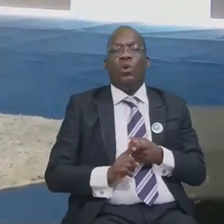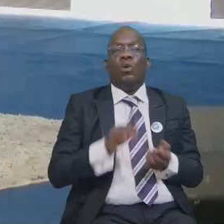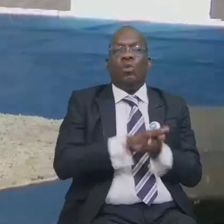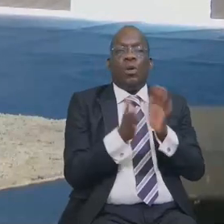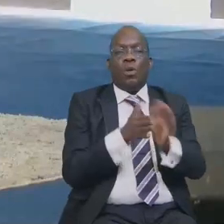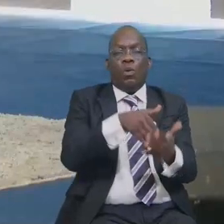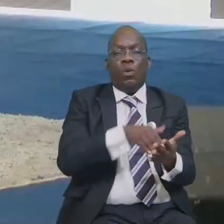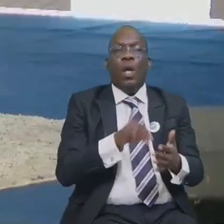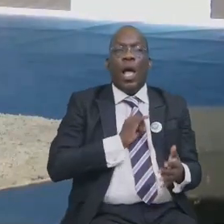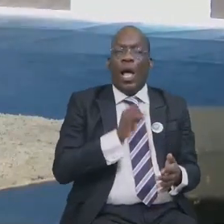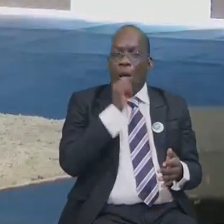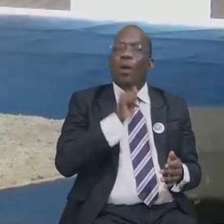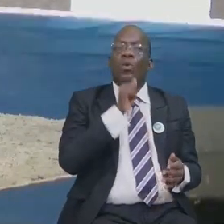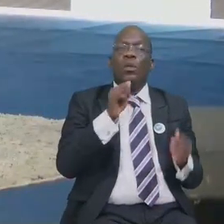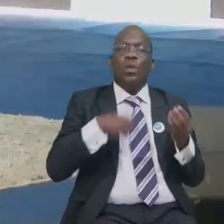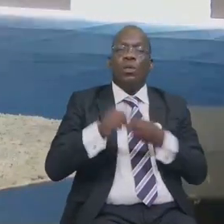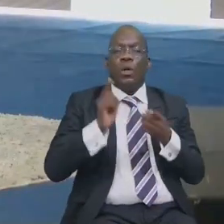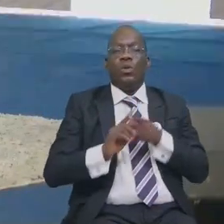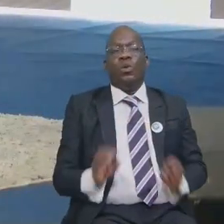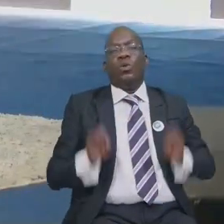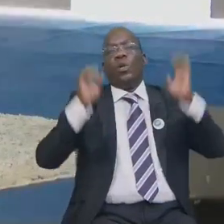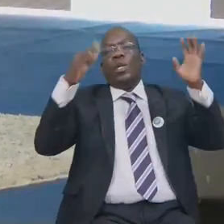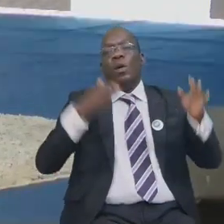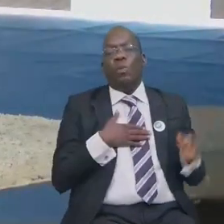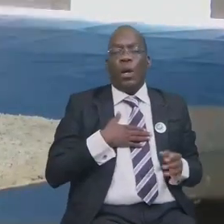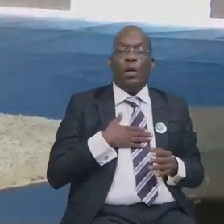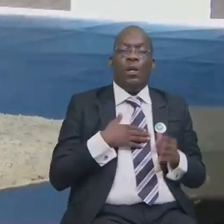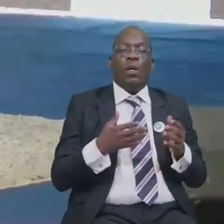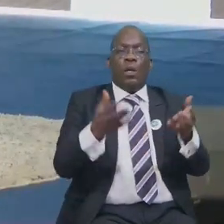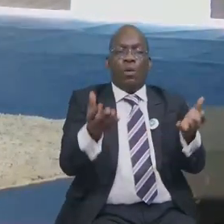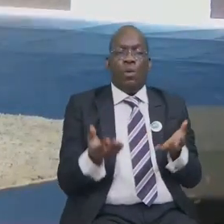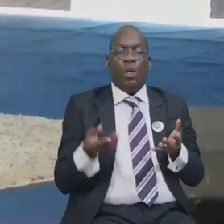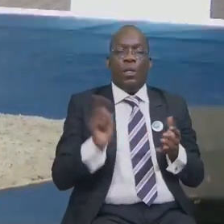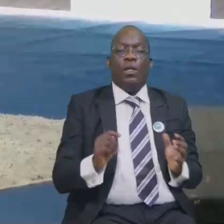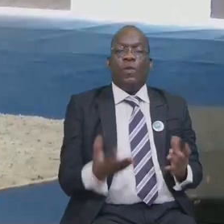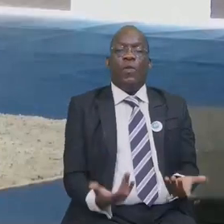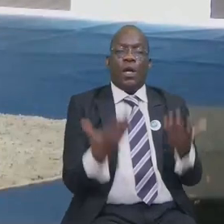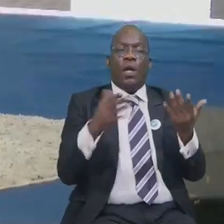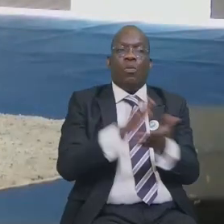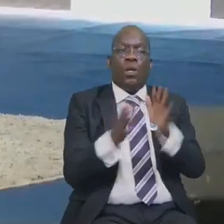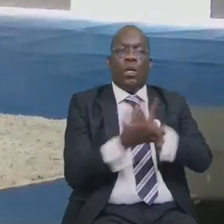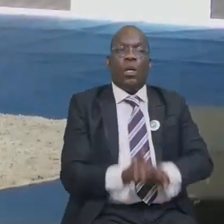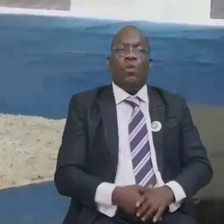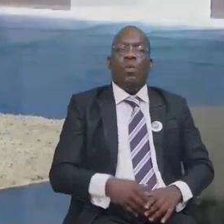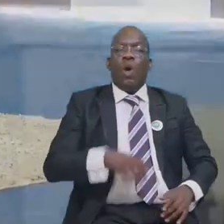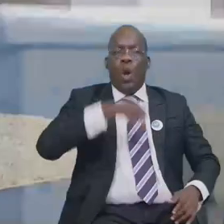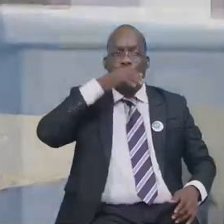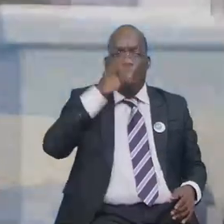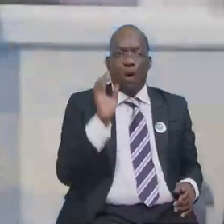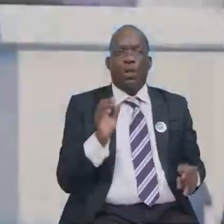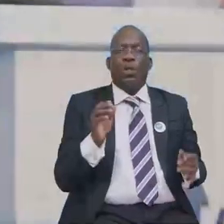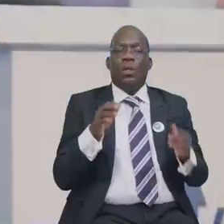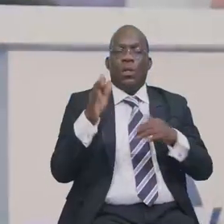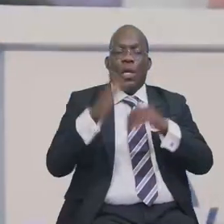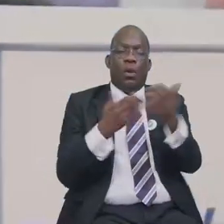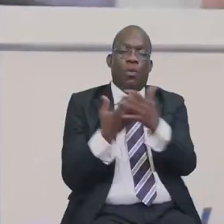point d'abandonner ma passion. Comme le feu devient plus chaud, la passion de l'apôtre,